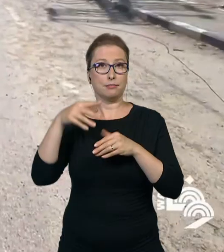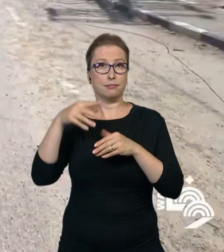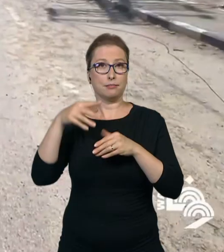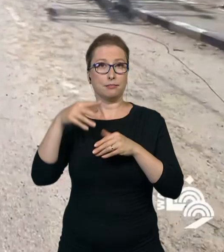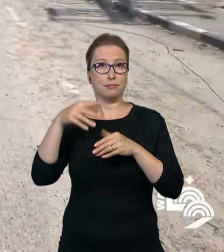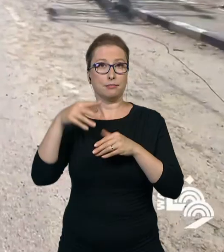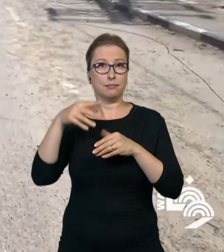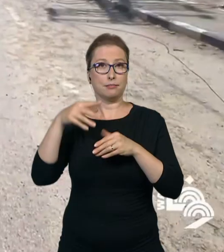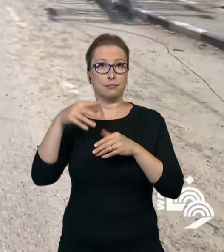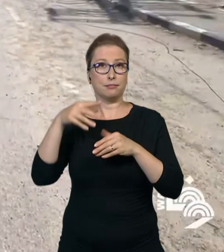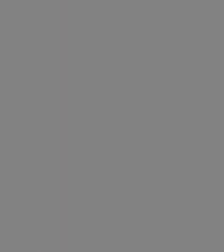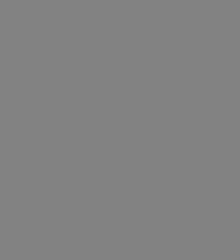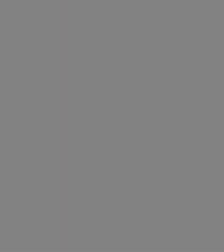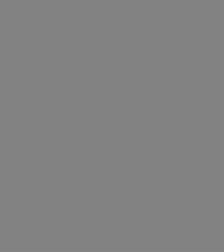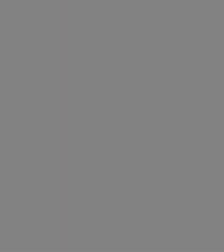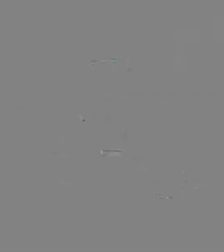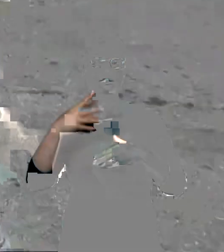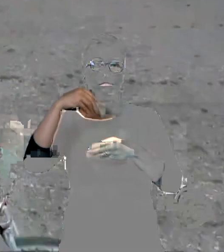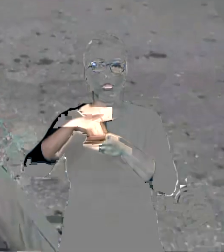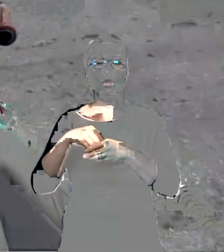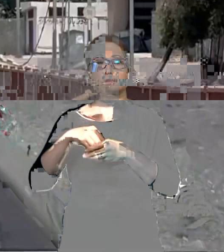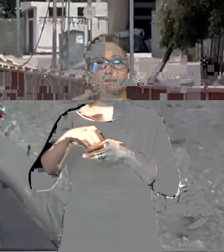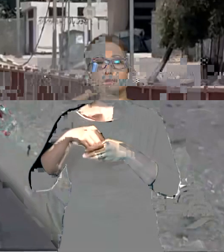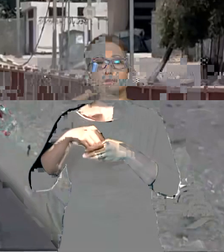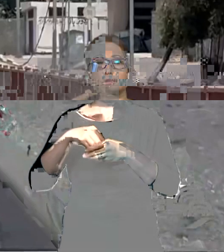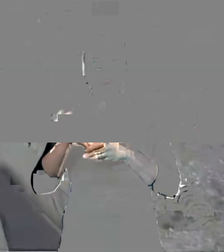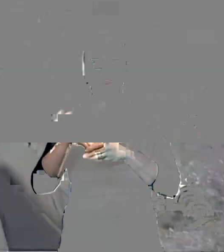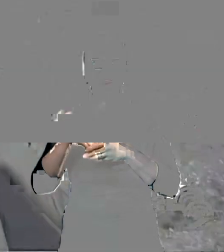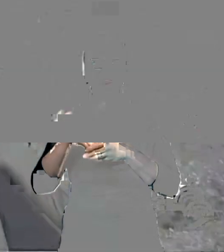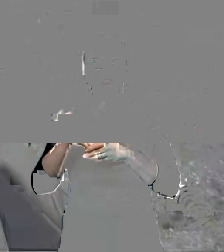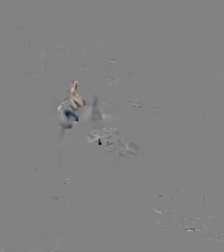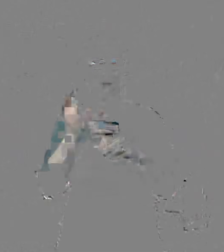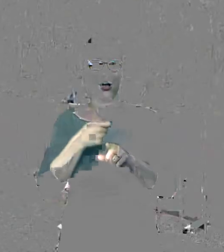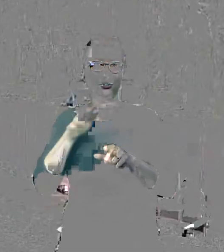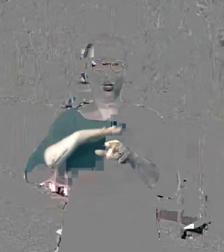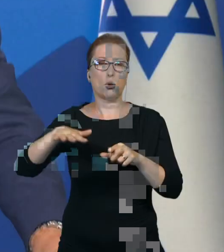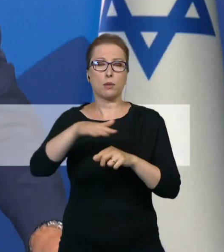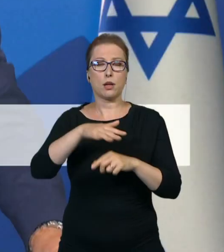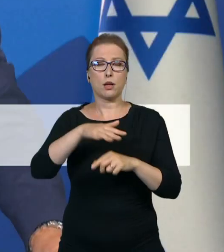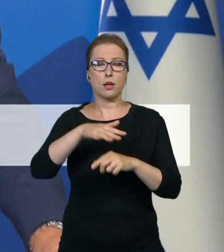...dobla je svoje... ...působujících ...záležití... letounu... ...záležití záležití záležití...